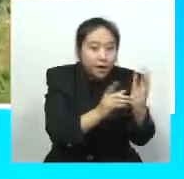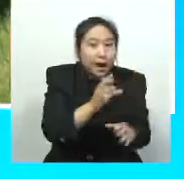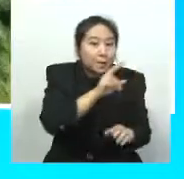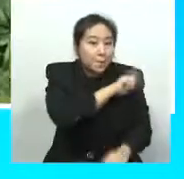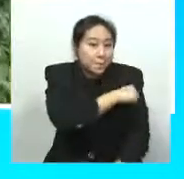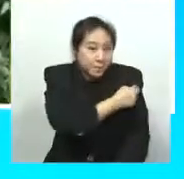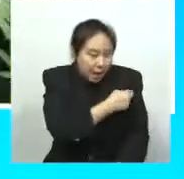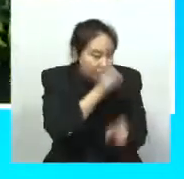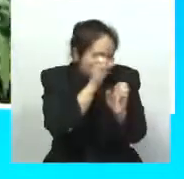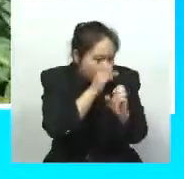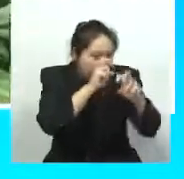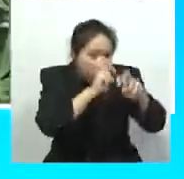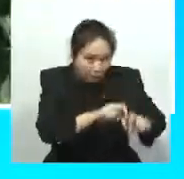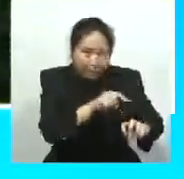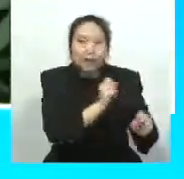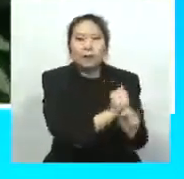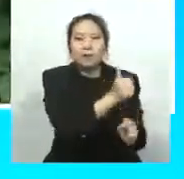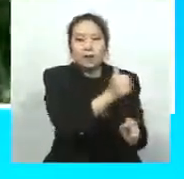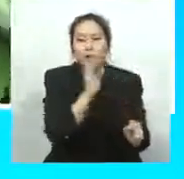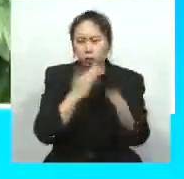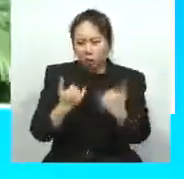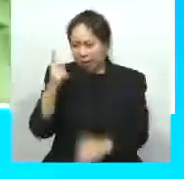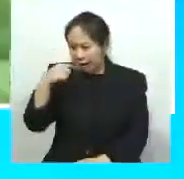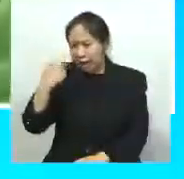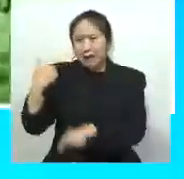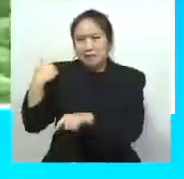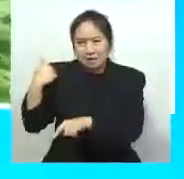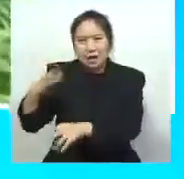สให้ผู้ที่มีกัญชา ครอบครอง อยู่เพื่อการรักษาโรค